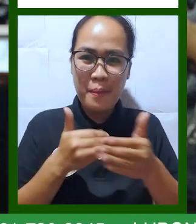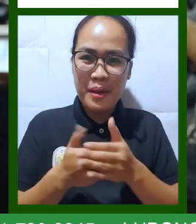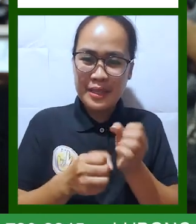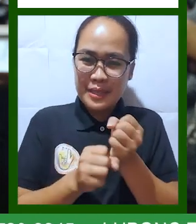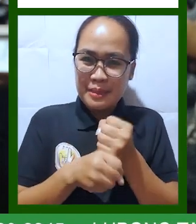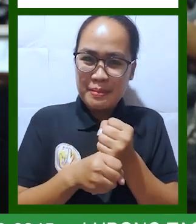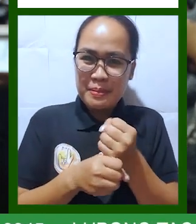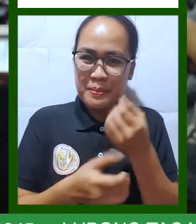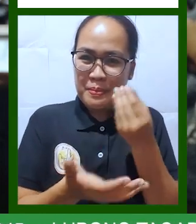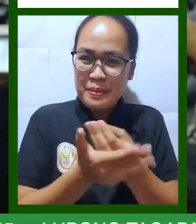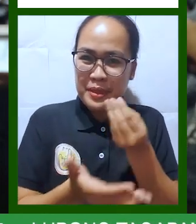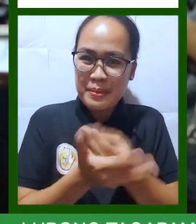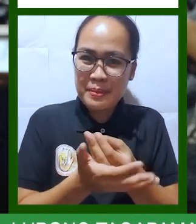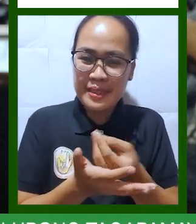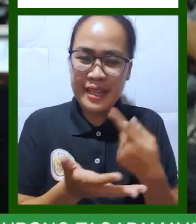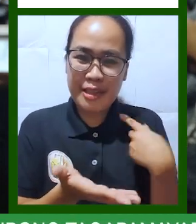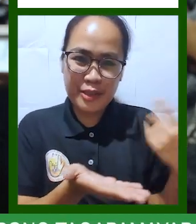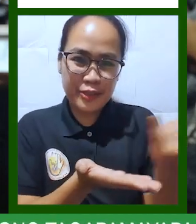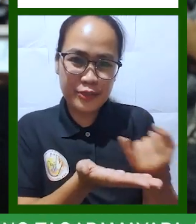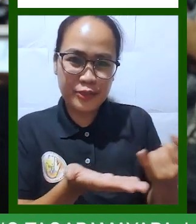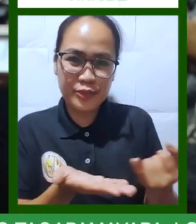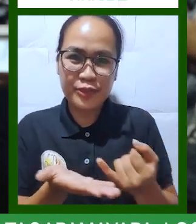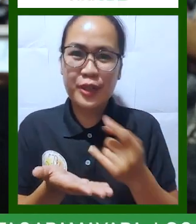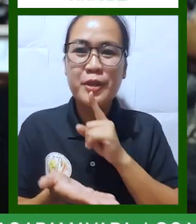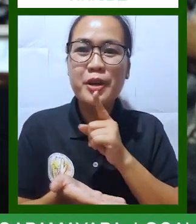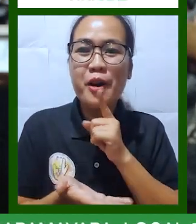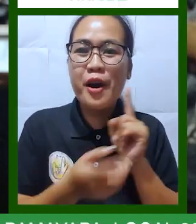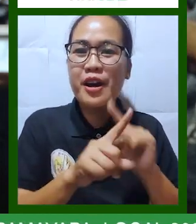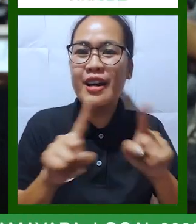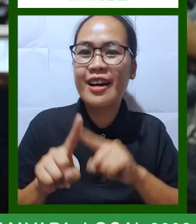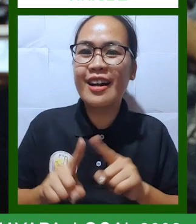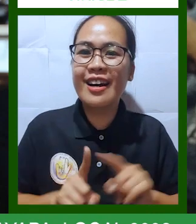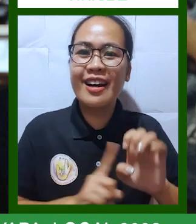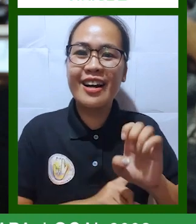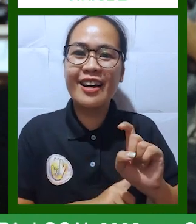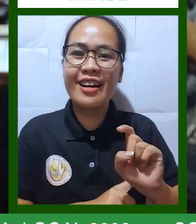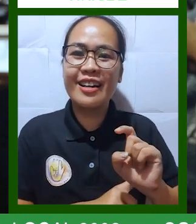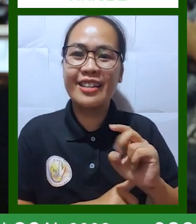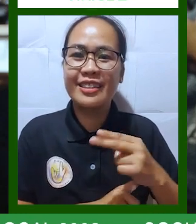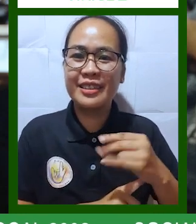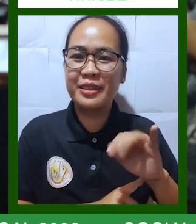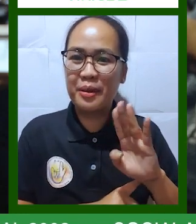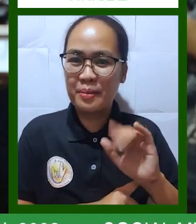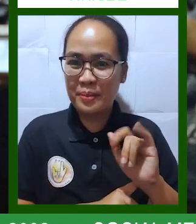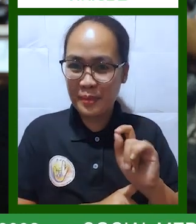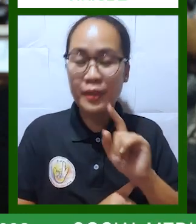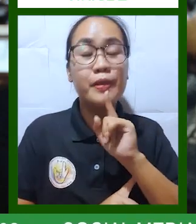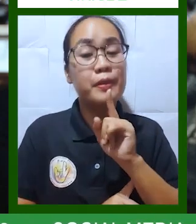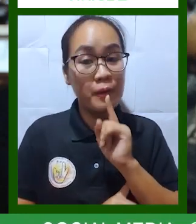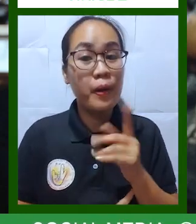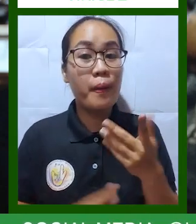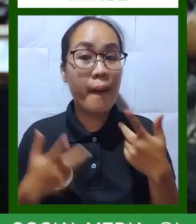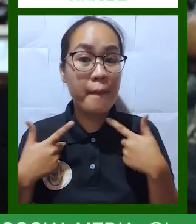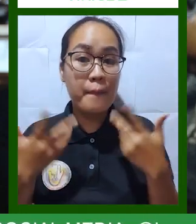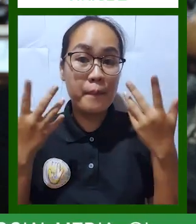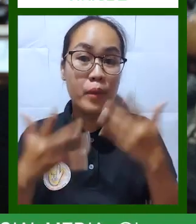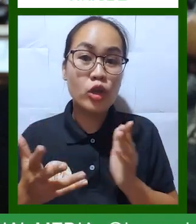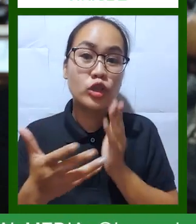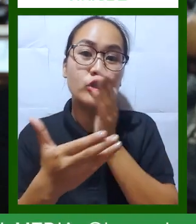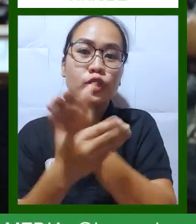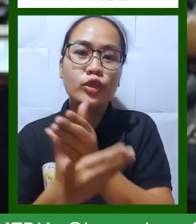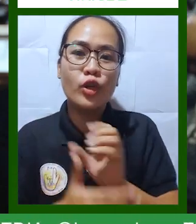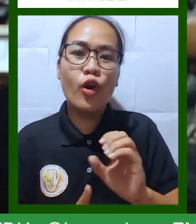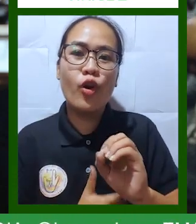painting ni Tita, no? Dahil nakakailang exhibit na tayo. And of course, no, pumasyal din po tayo sa